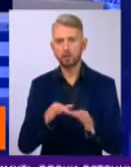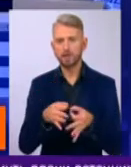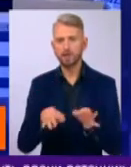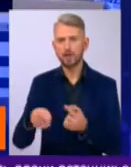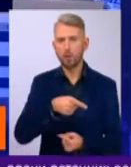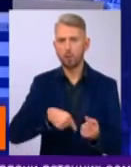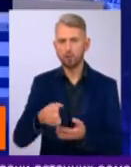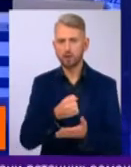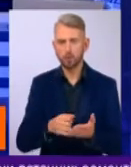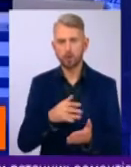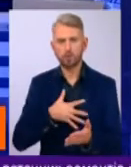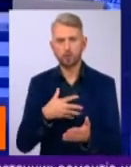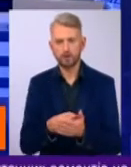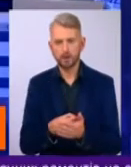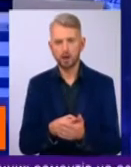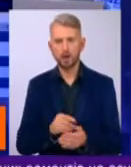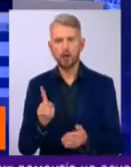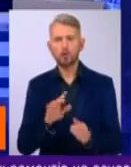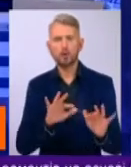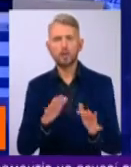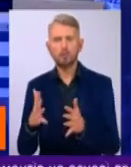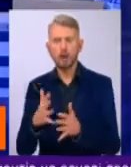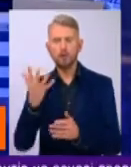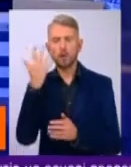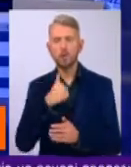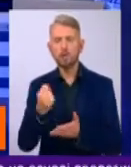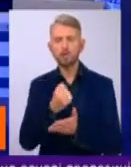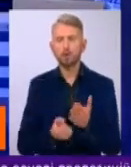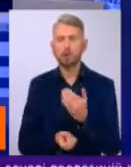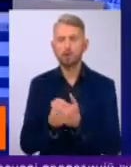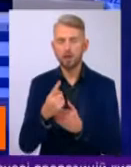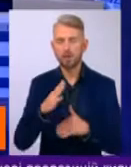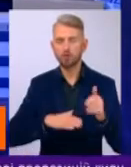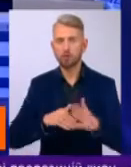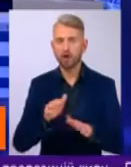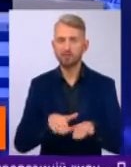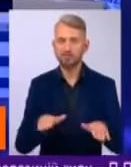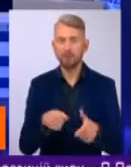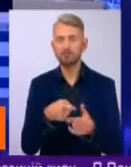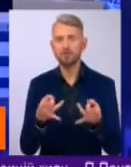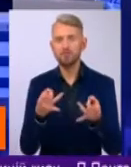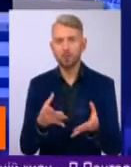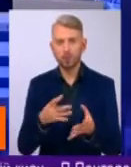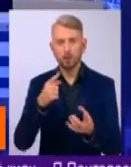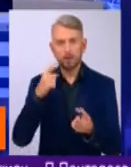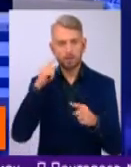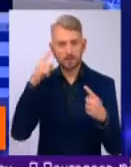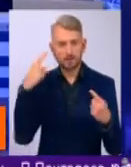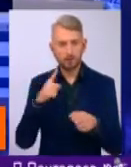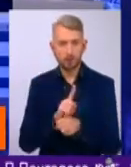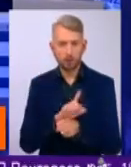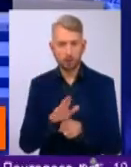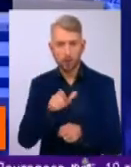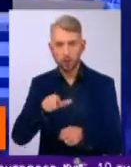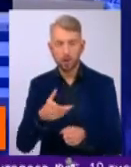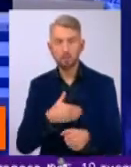зброї і її володіння? Що трапляється, коли зброя опиняється у руках у дітей чи просто психічно неврівноважених людей? Ми і